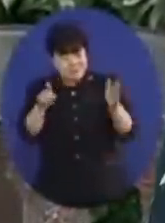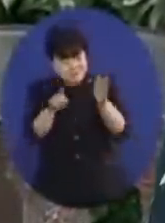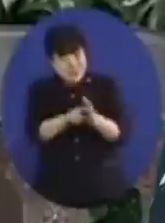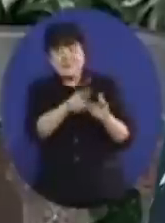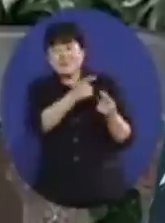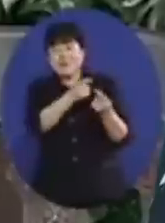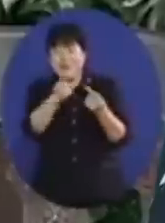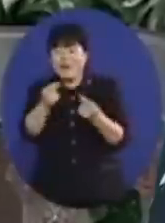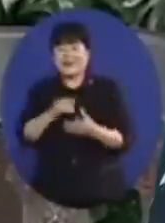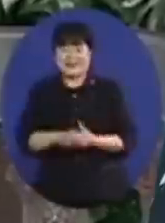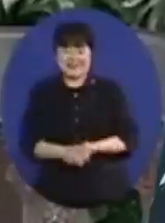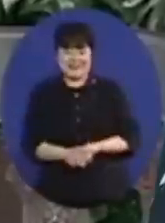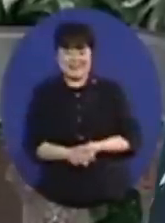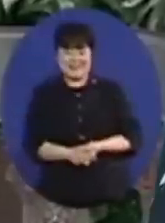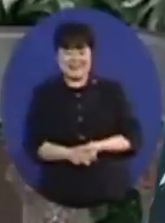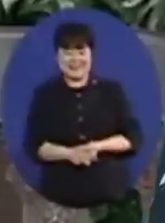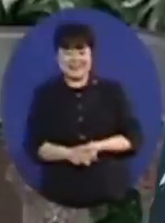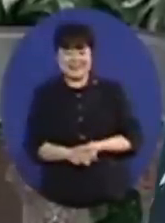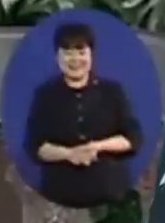믿음으로 말하는 말입니다